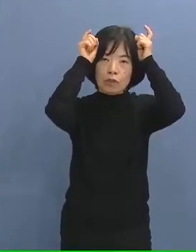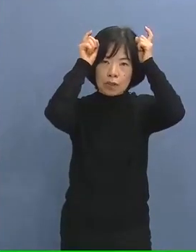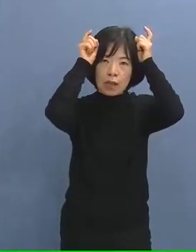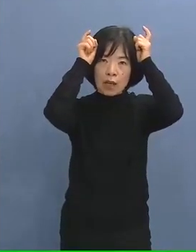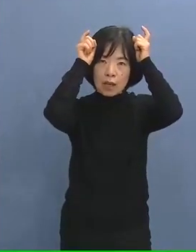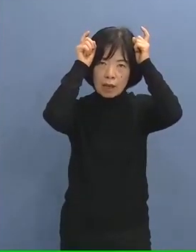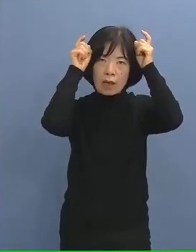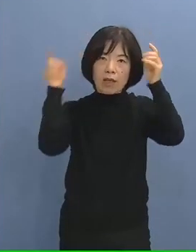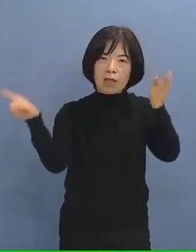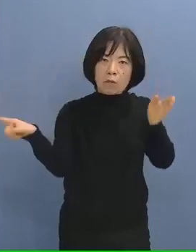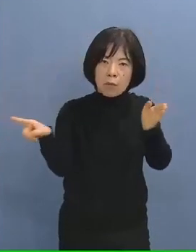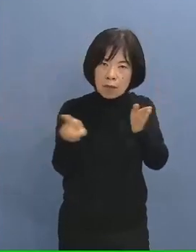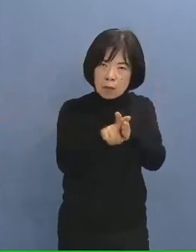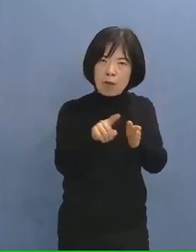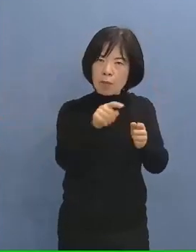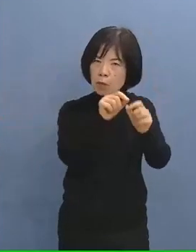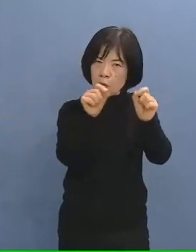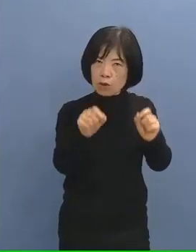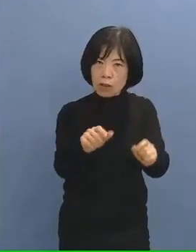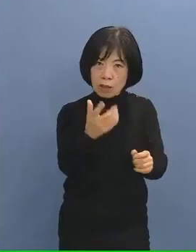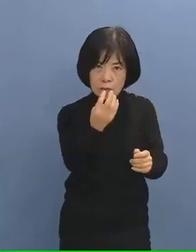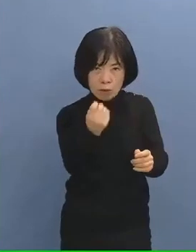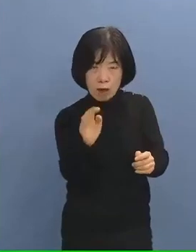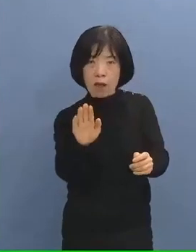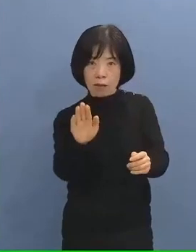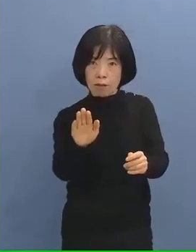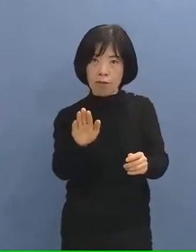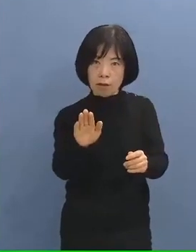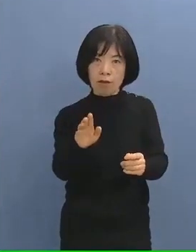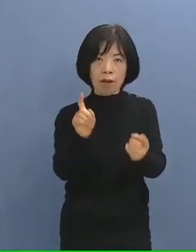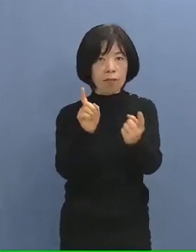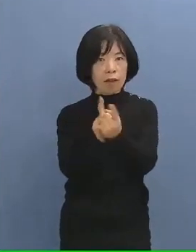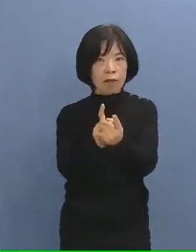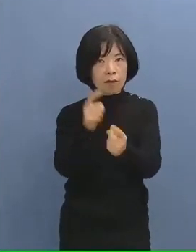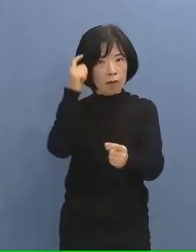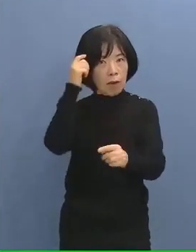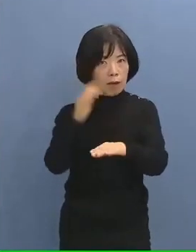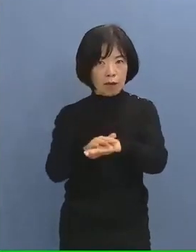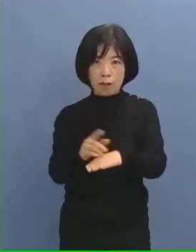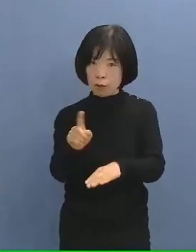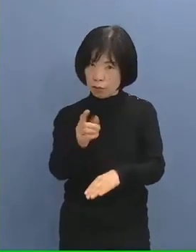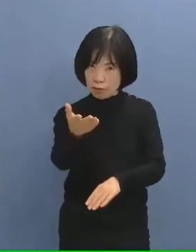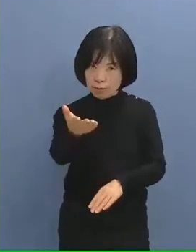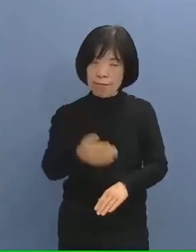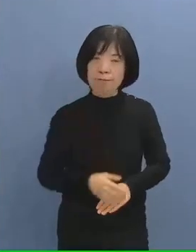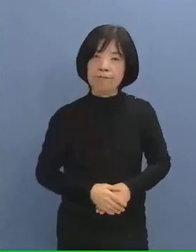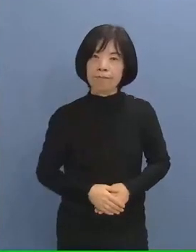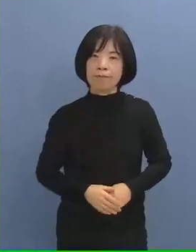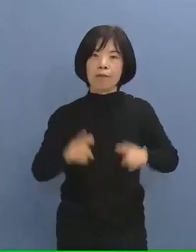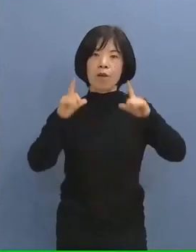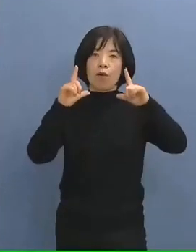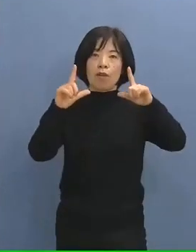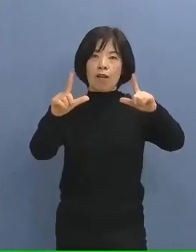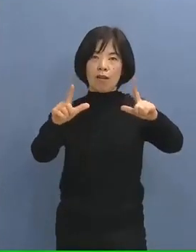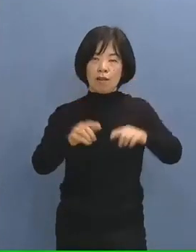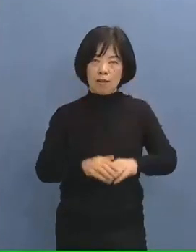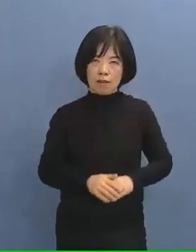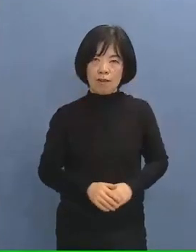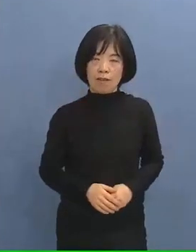で、県としてこうどう取り組んでいきたいかなと、ちょっと受け止めがありましたらお伺いしたいんですけれども。 そうですね、やは